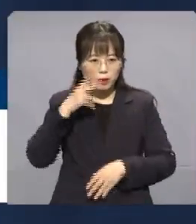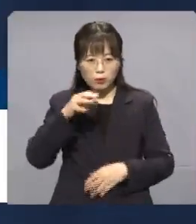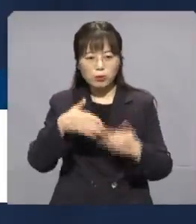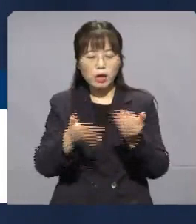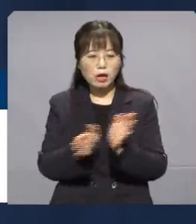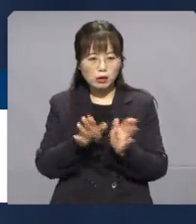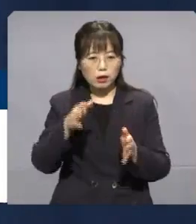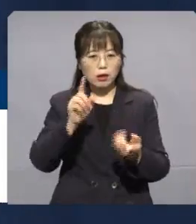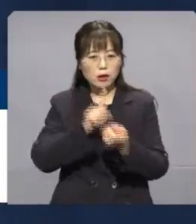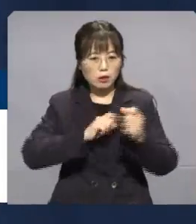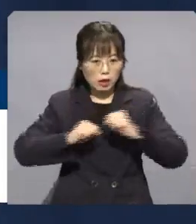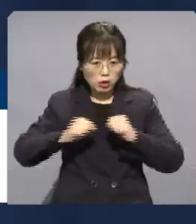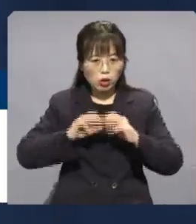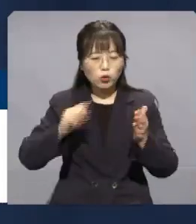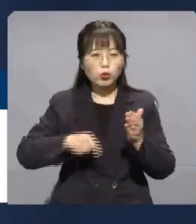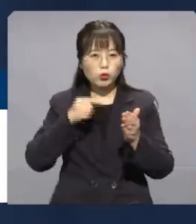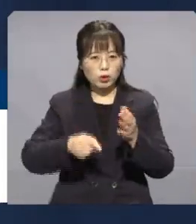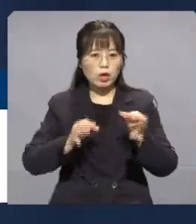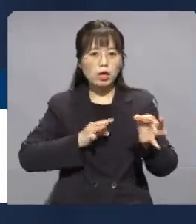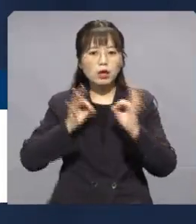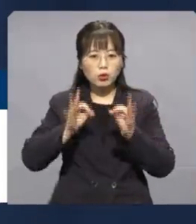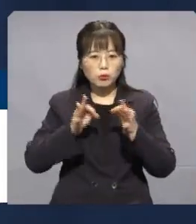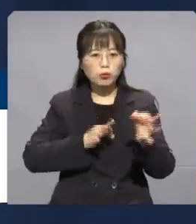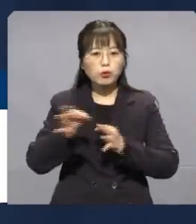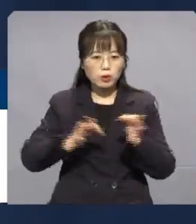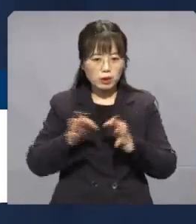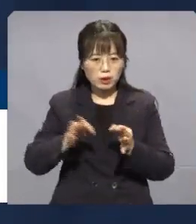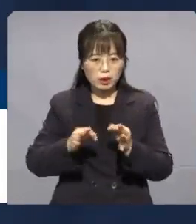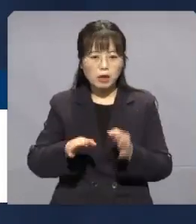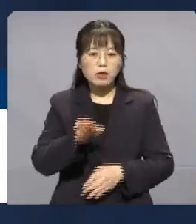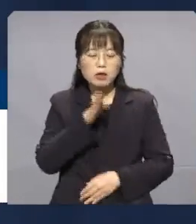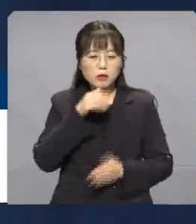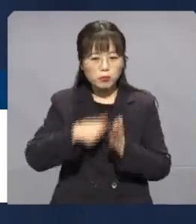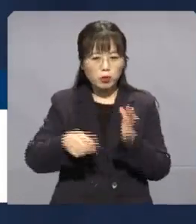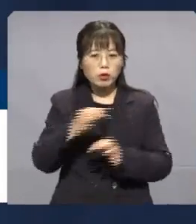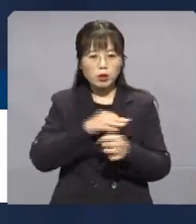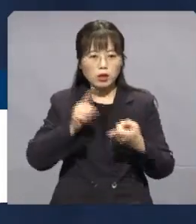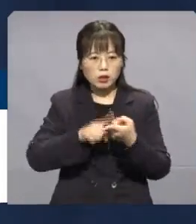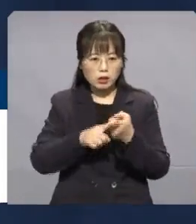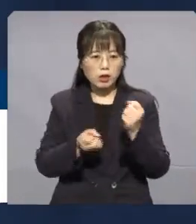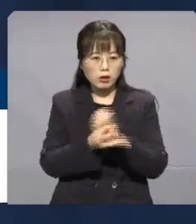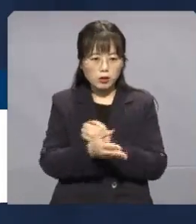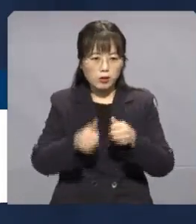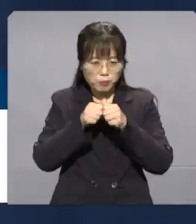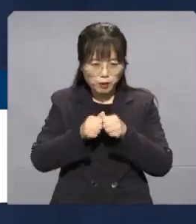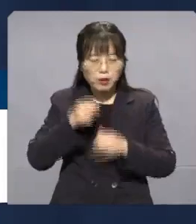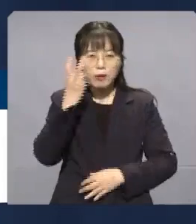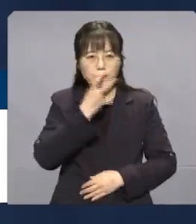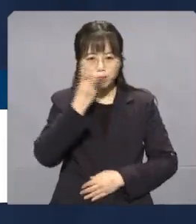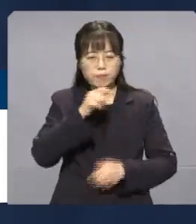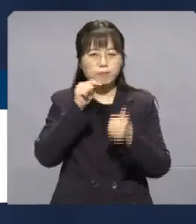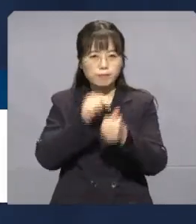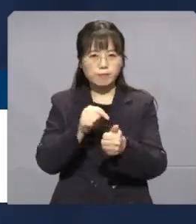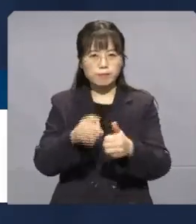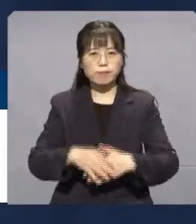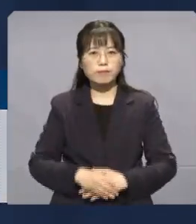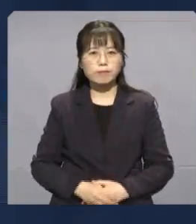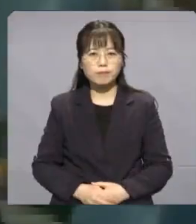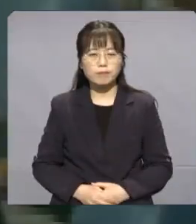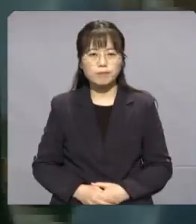대처 국내 금융시장 및 실물경제에 대한 영향을 면밀히 점검하라고